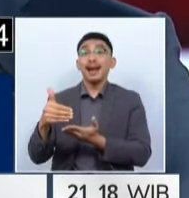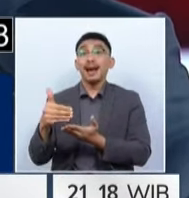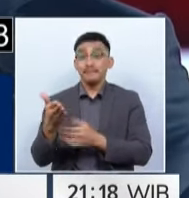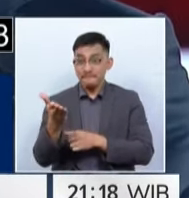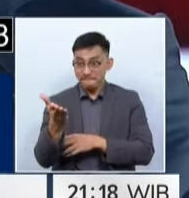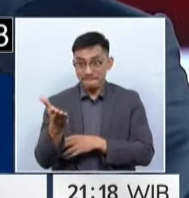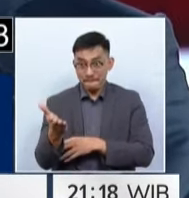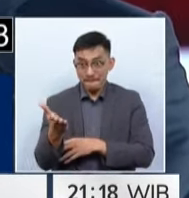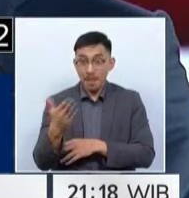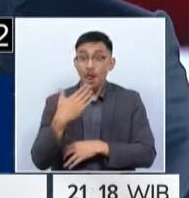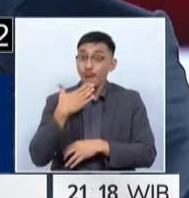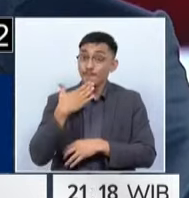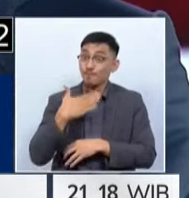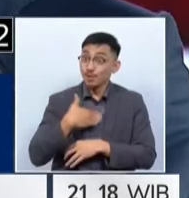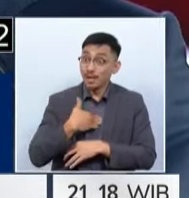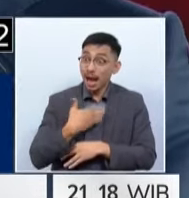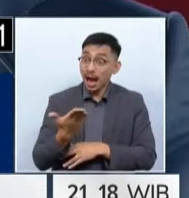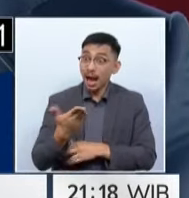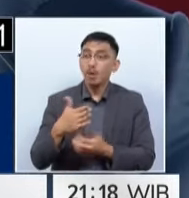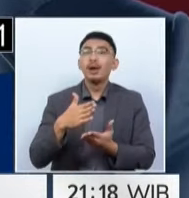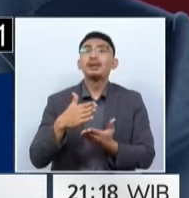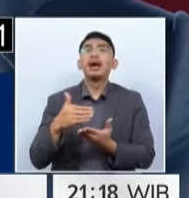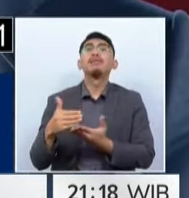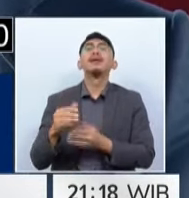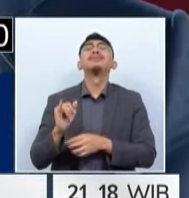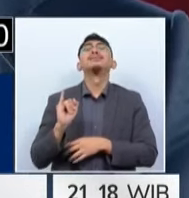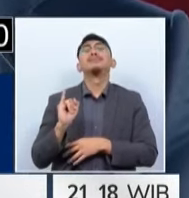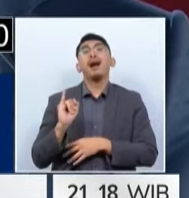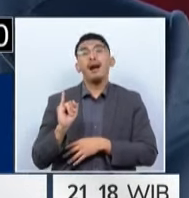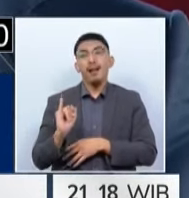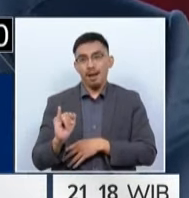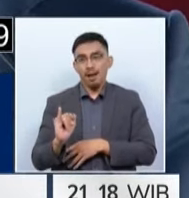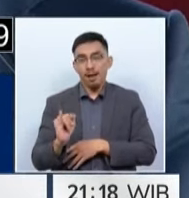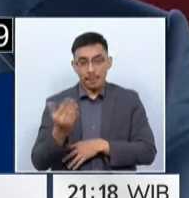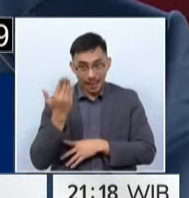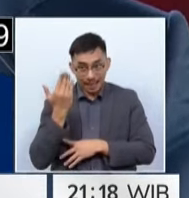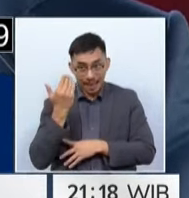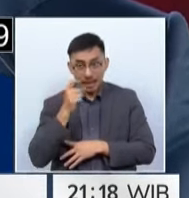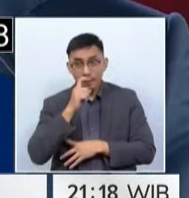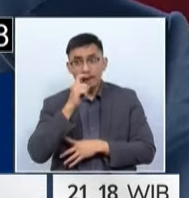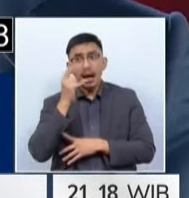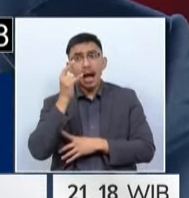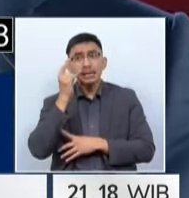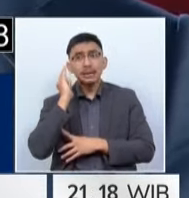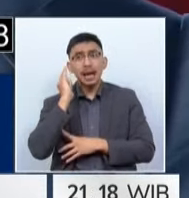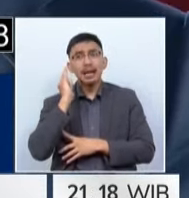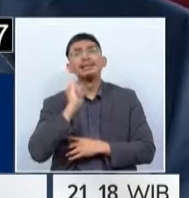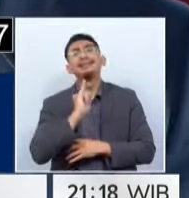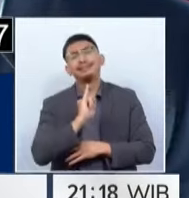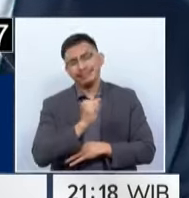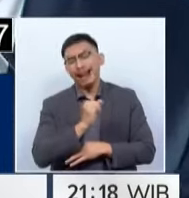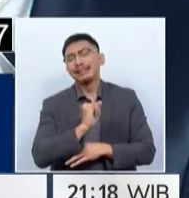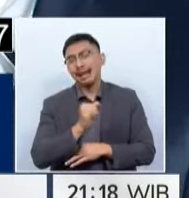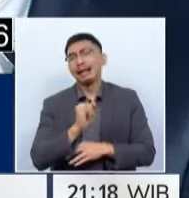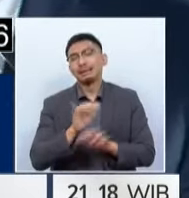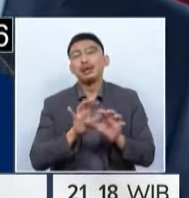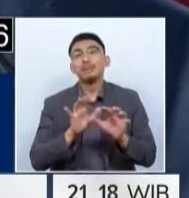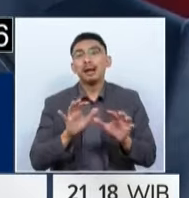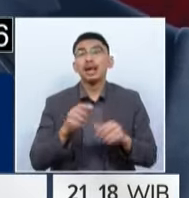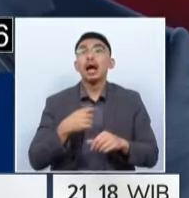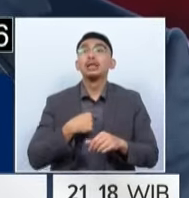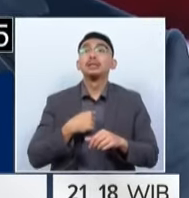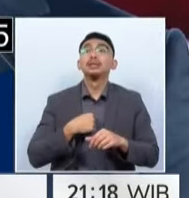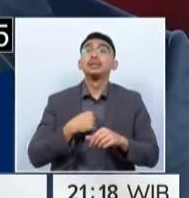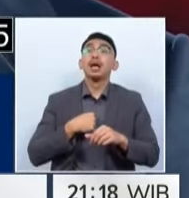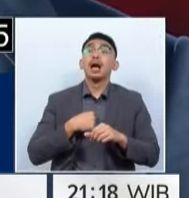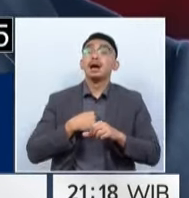adalah keliru dan juga Pak Ganjar tadi juga banyak kelirunya saya sangat transparan